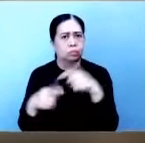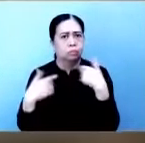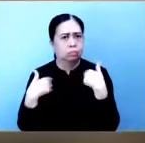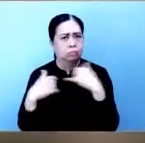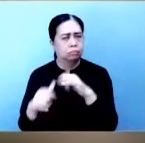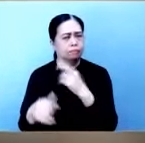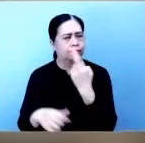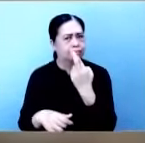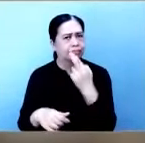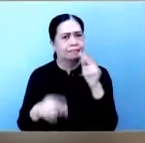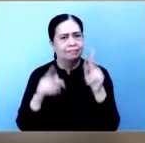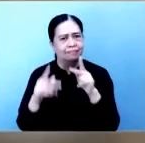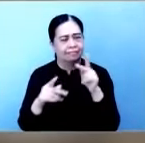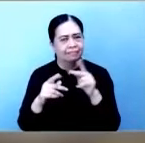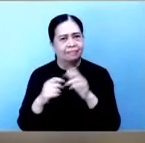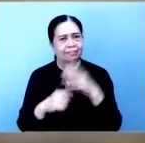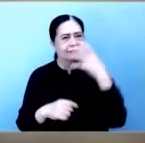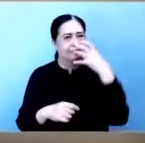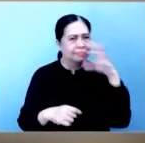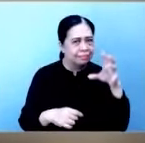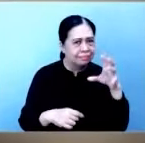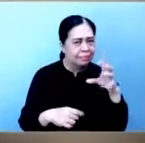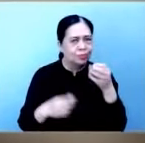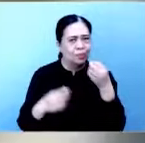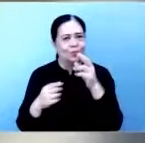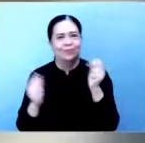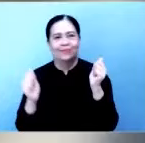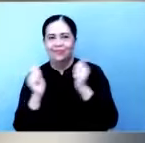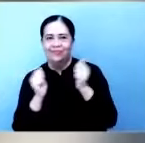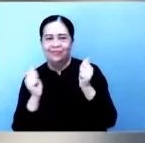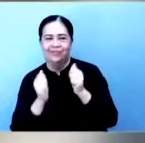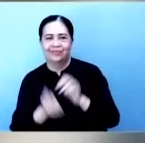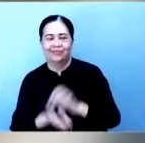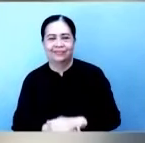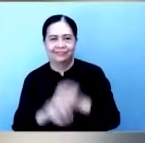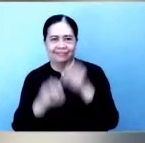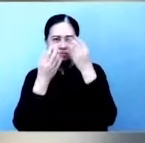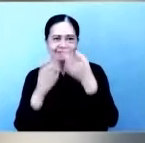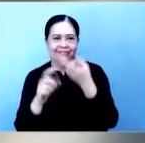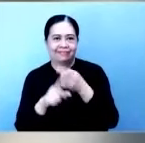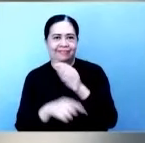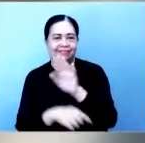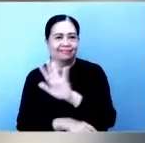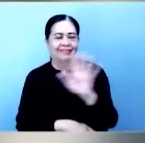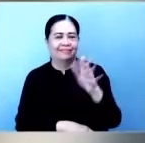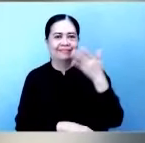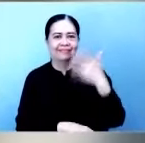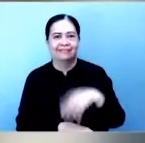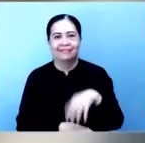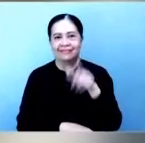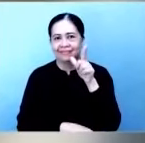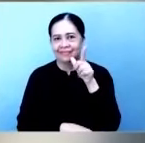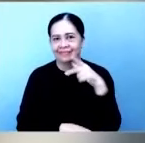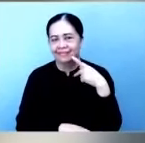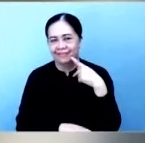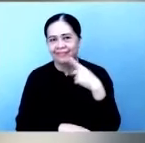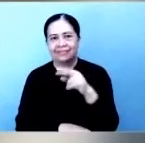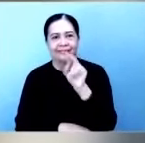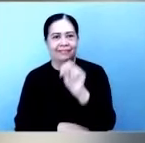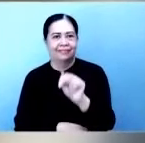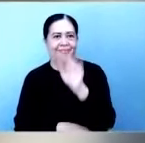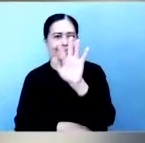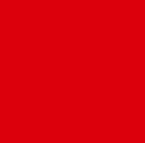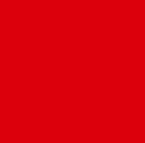friend sa init o lamig. Nagbabalita mula sa Frontline, Laila Pangilinan,